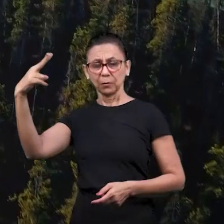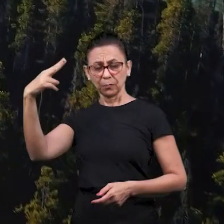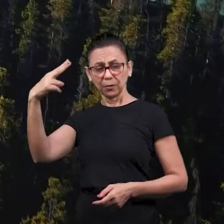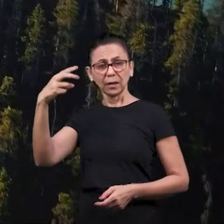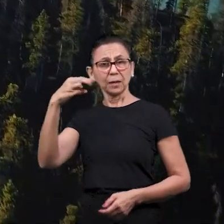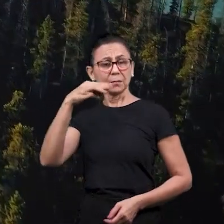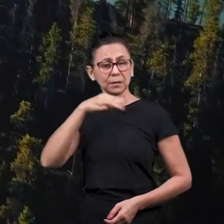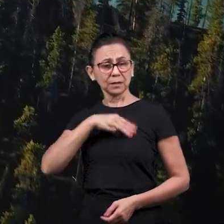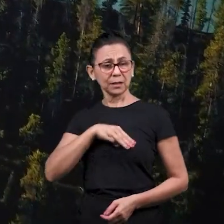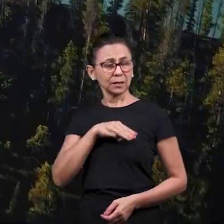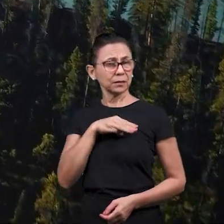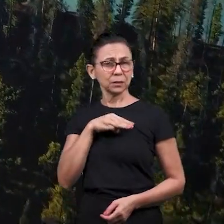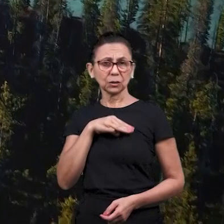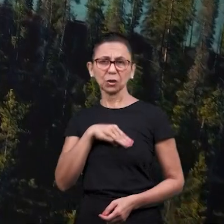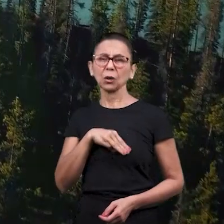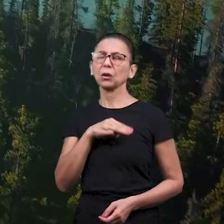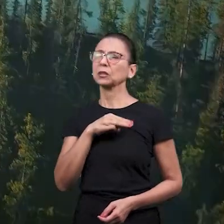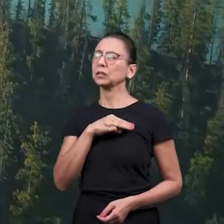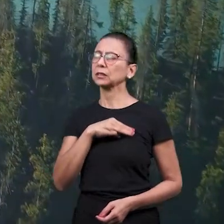viver.